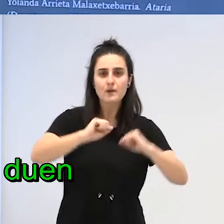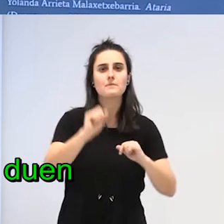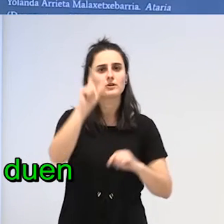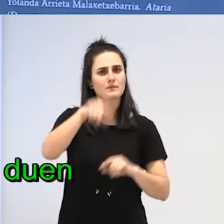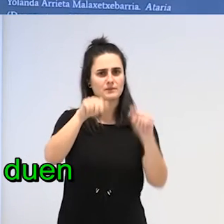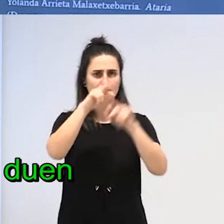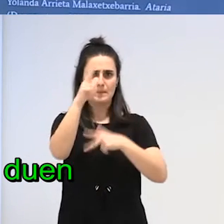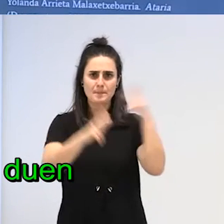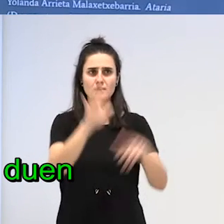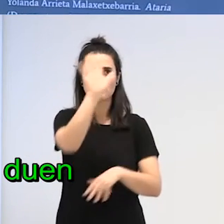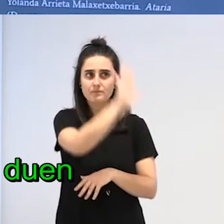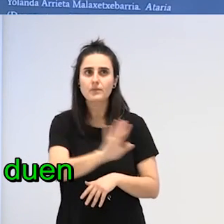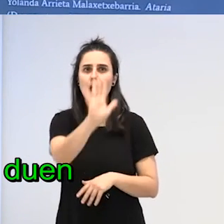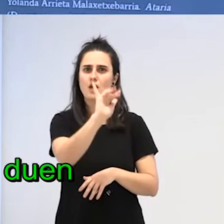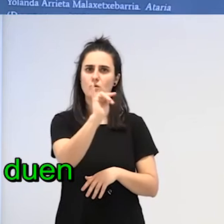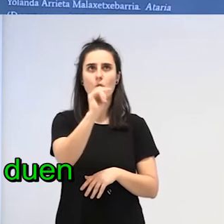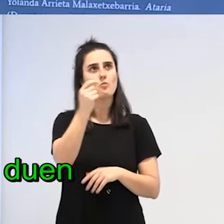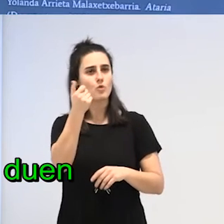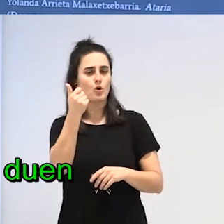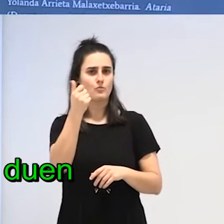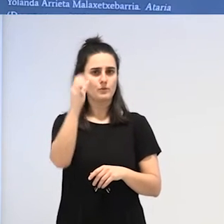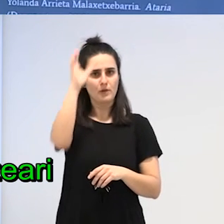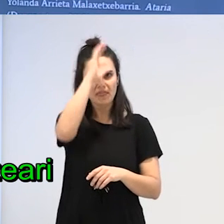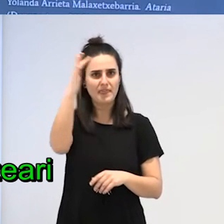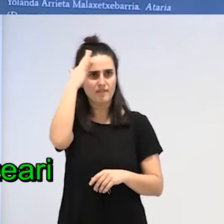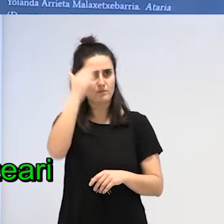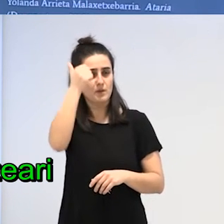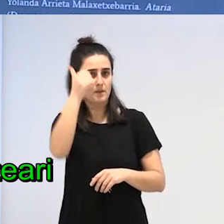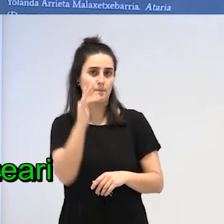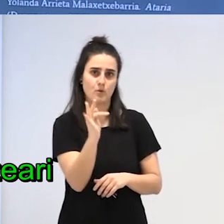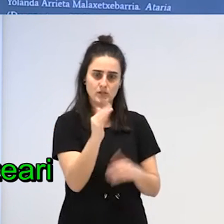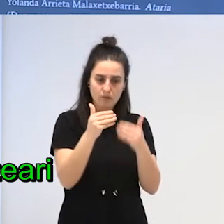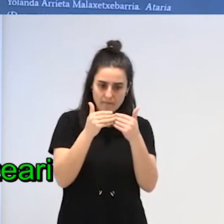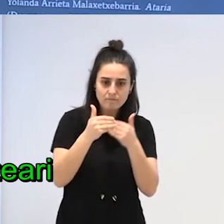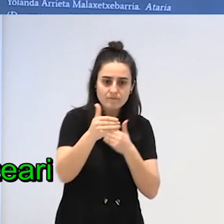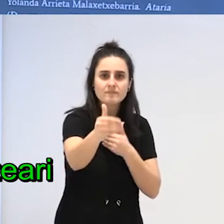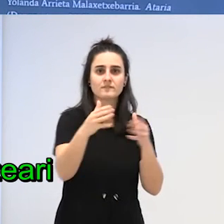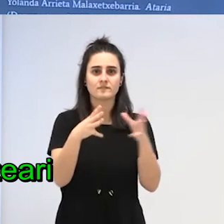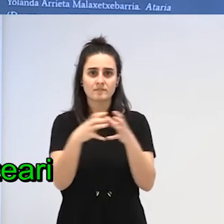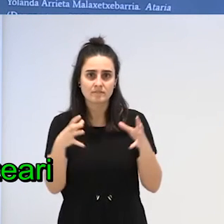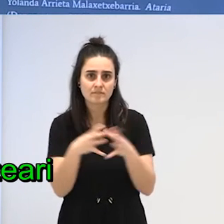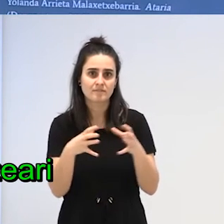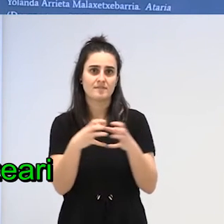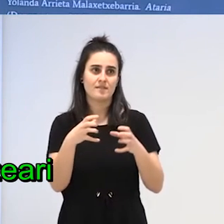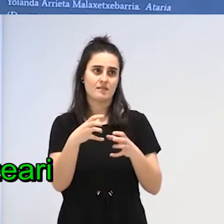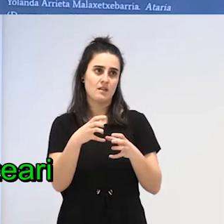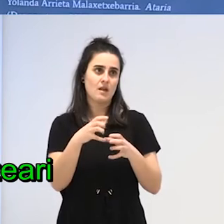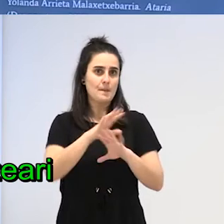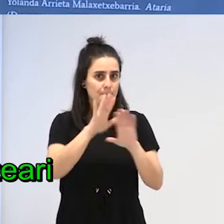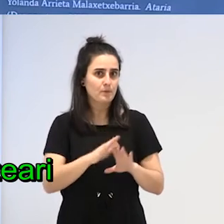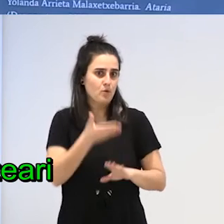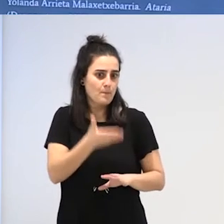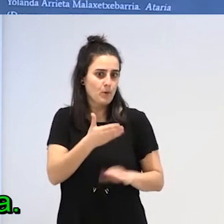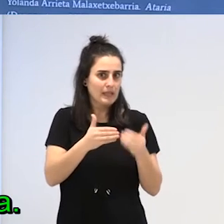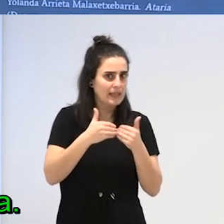bai korragoa aplikatzen duen zientzia fikzioa, etorkizun desiragarriak iruditzeari ba, garrantzia